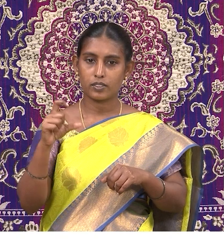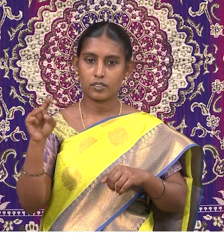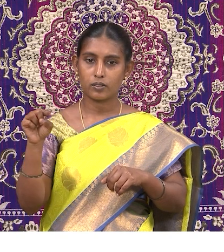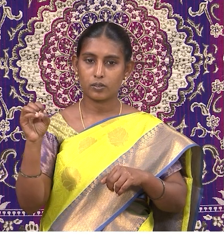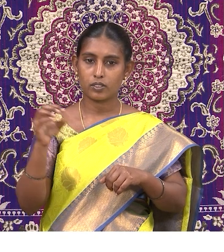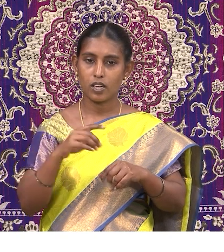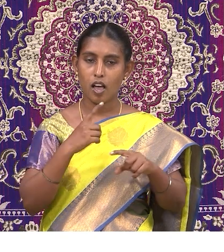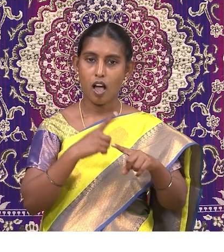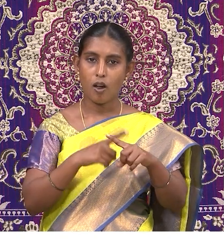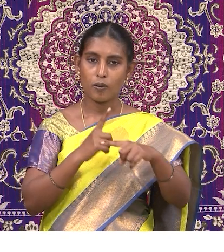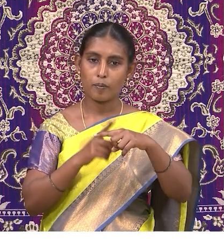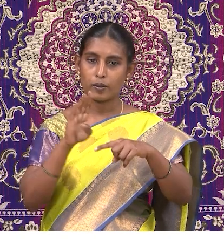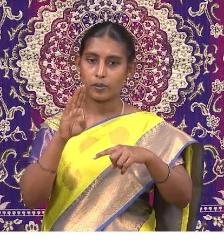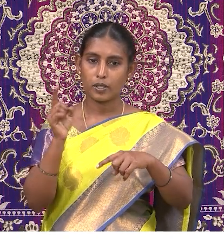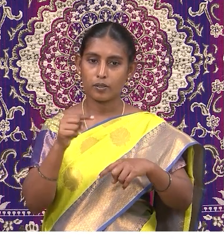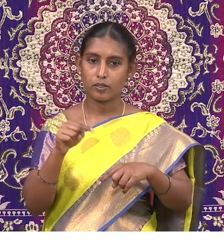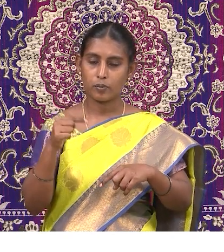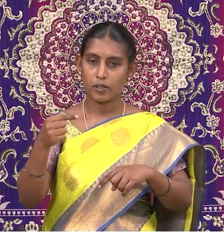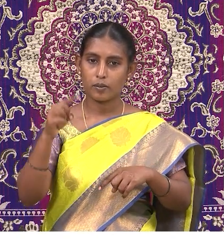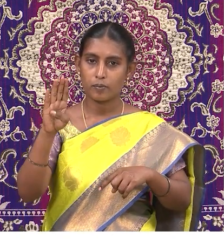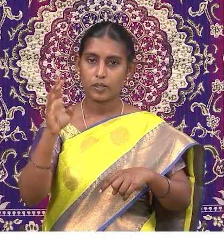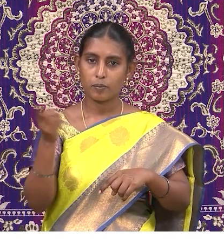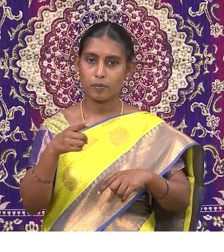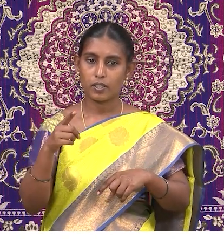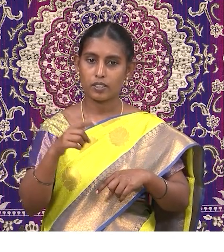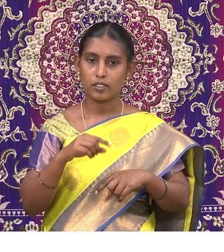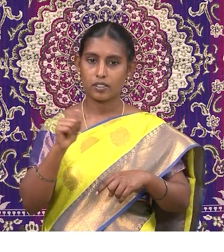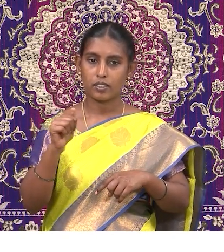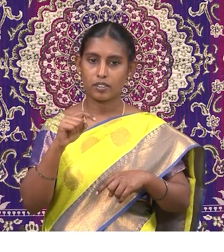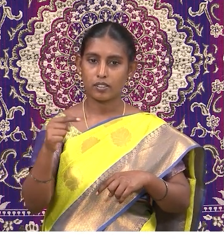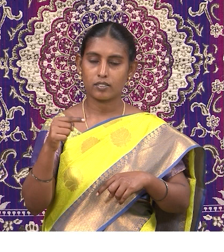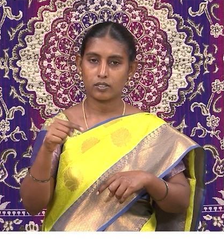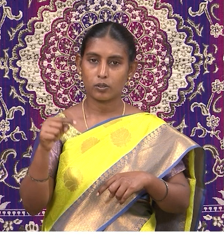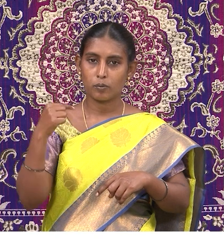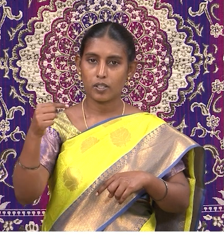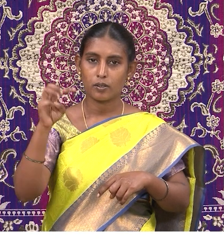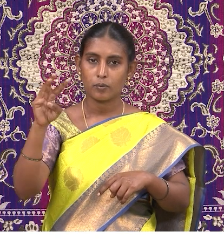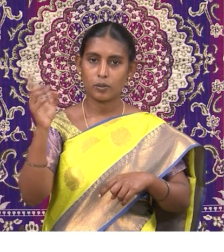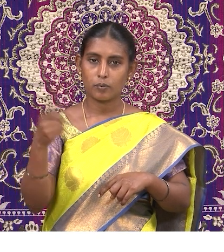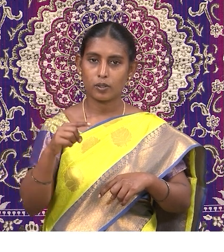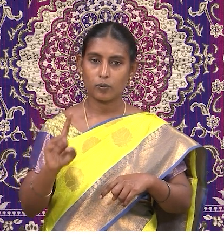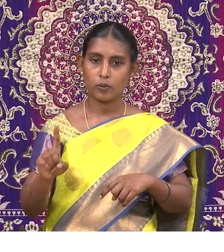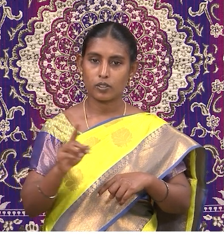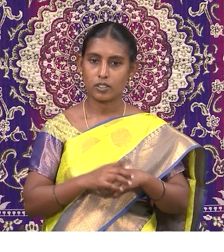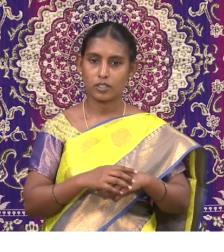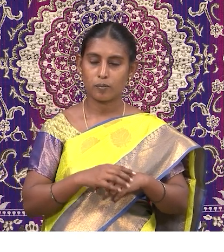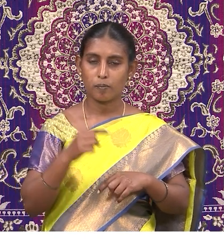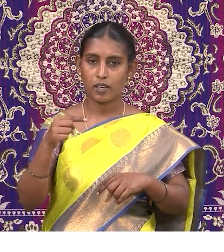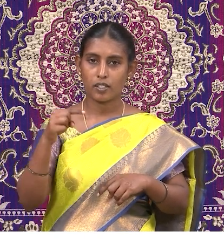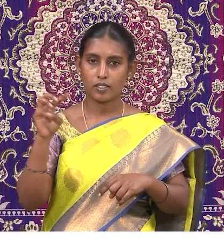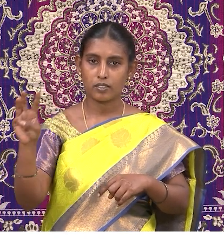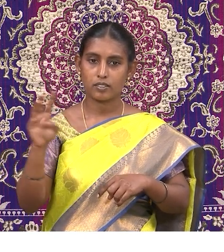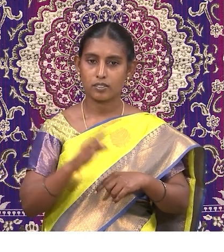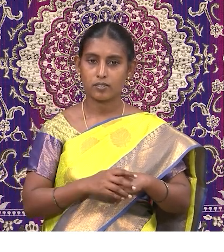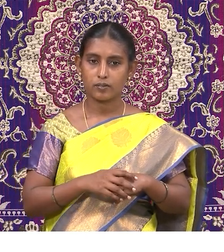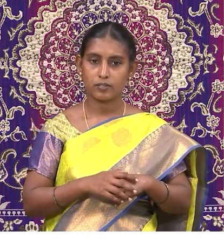மூன்று, ஏ என்னங்க ஒன்று, ஆனால் மைனஸ் மூணு பை ஒன்று மைனஸ் மூன்று. ஆல்ஃபா பீட்டா என்ன உங்களுக்கு, சி